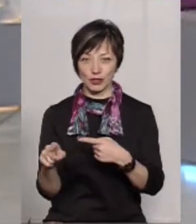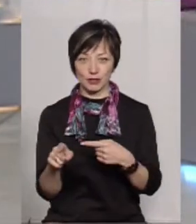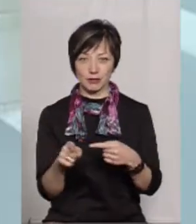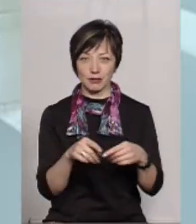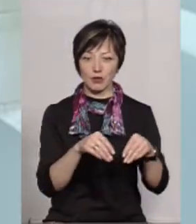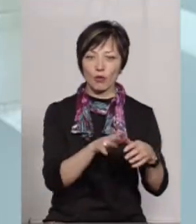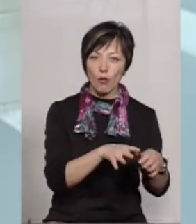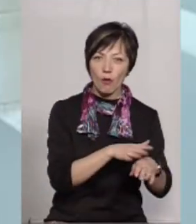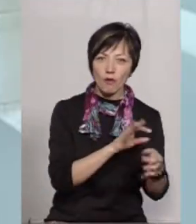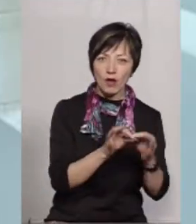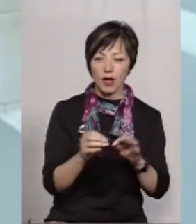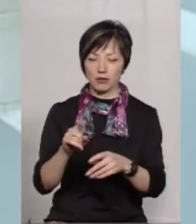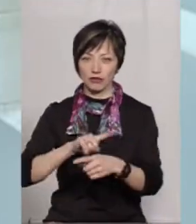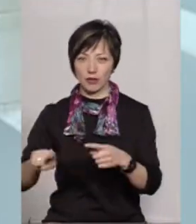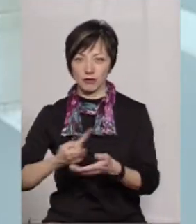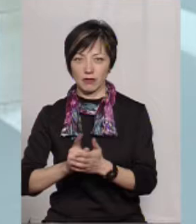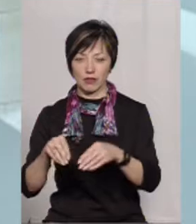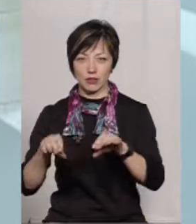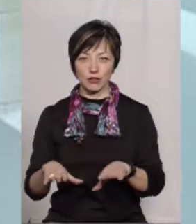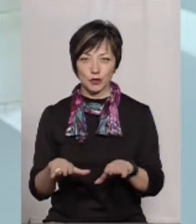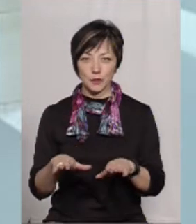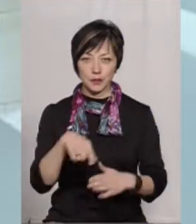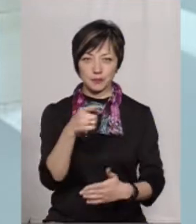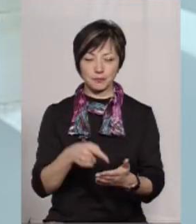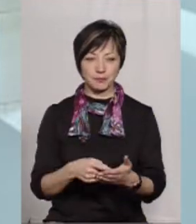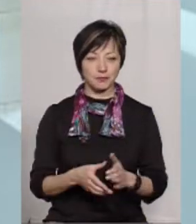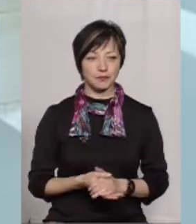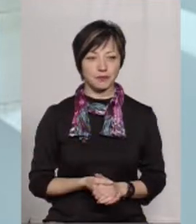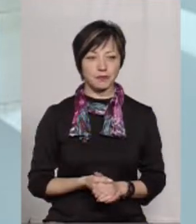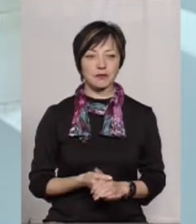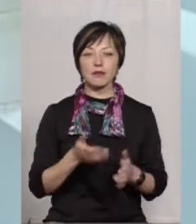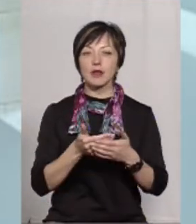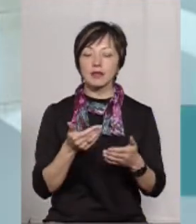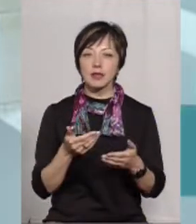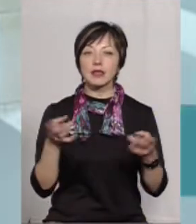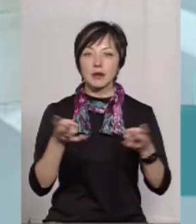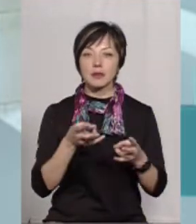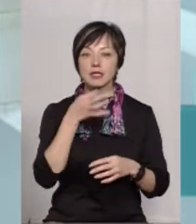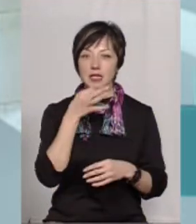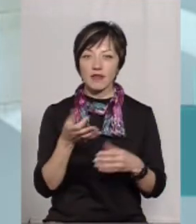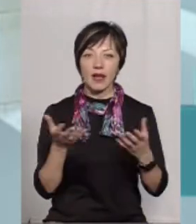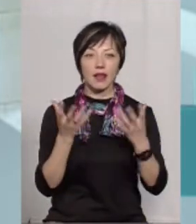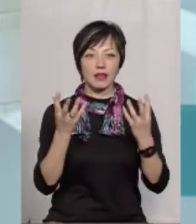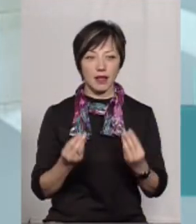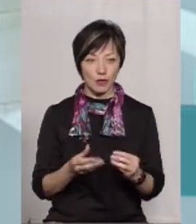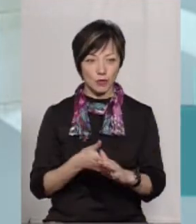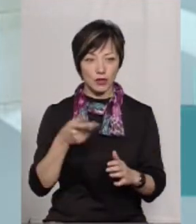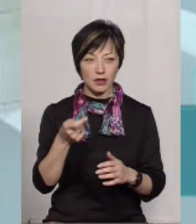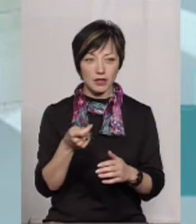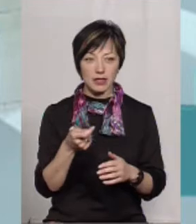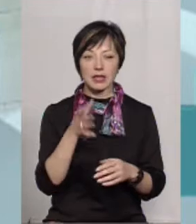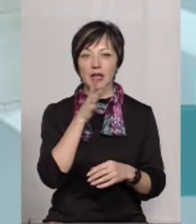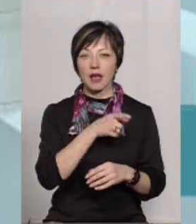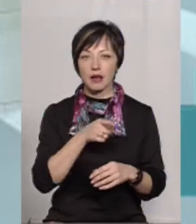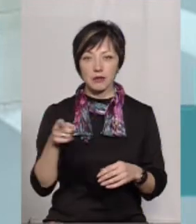інші? Потрібно сказати, що від того, наскільки, в який день подають, за